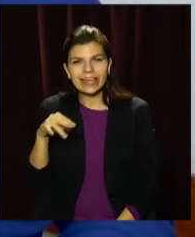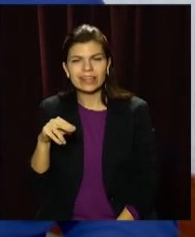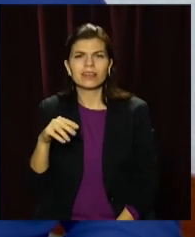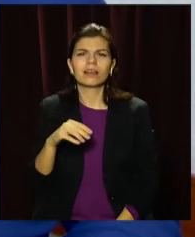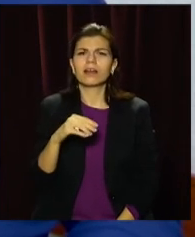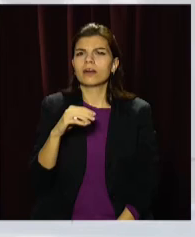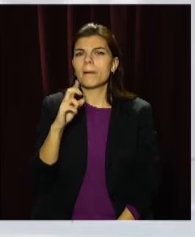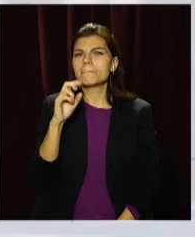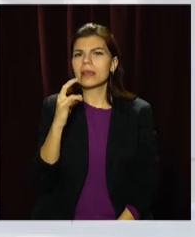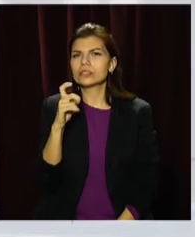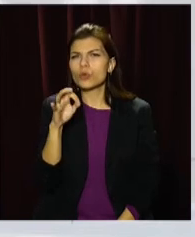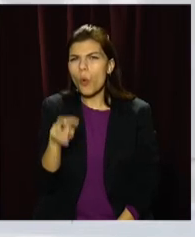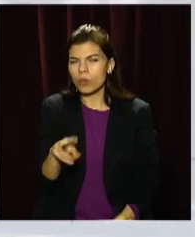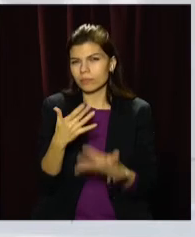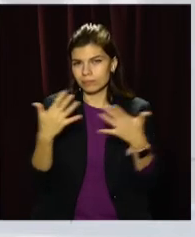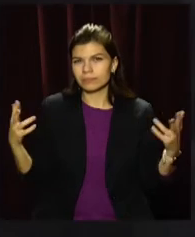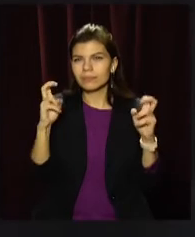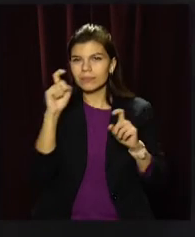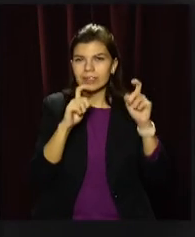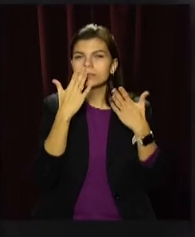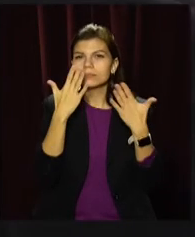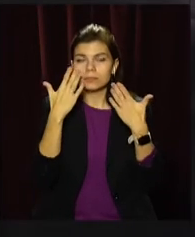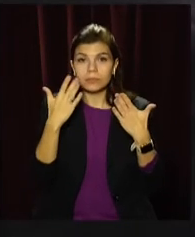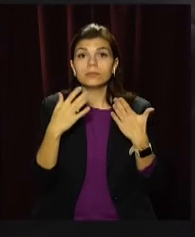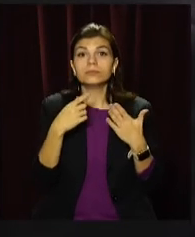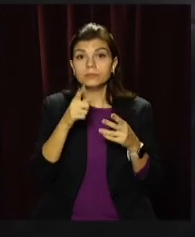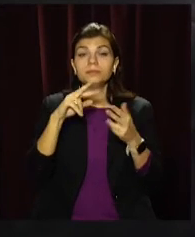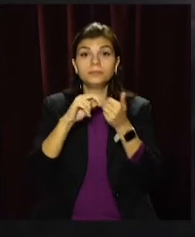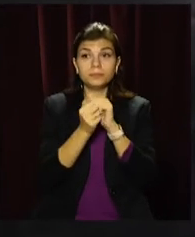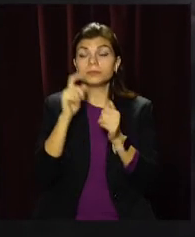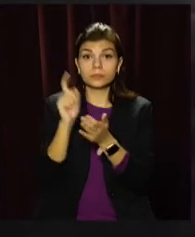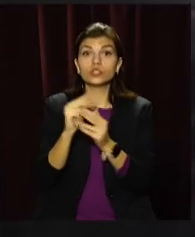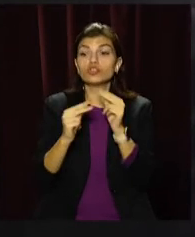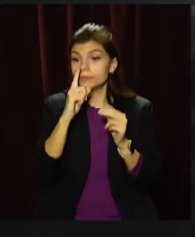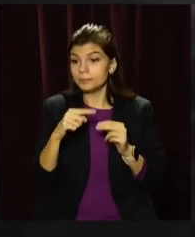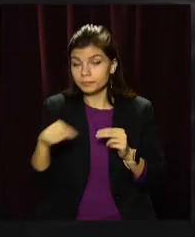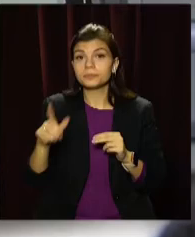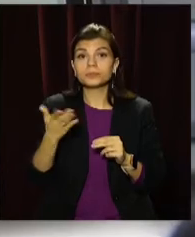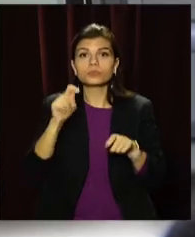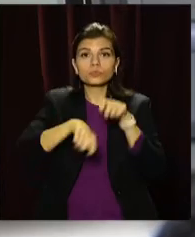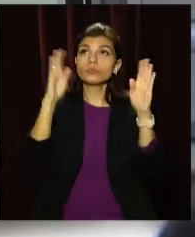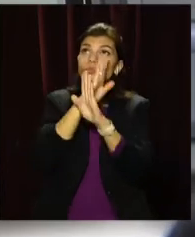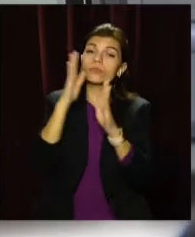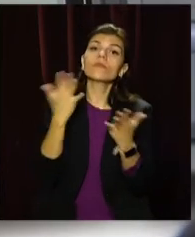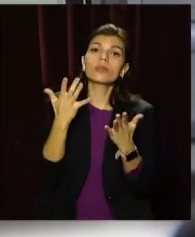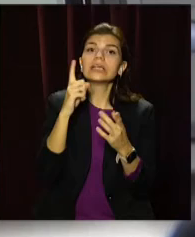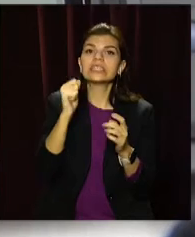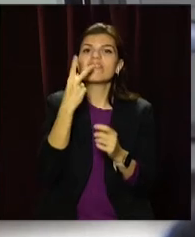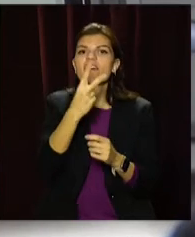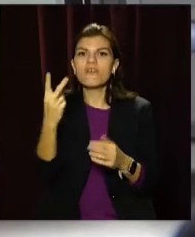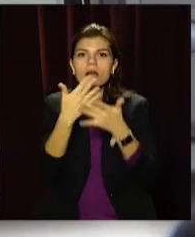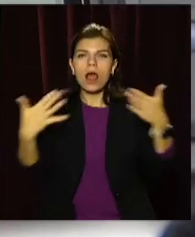толуол, етилбензол. Лабораторія на колесах має запрацювати в Кам'янському вже за місяць. Обладнання вимірюватиме якість повітря за